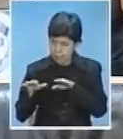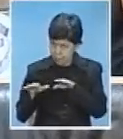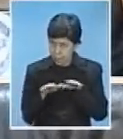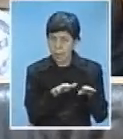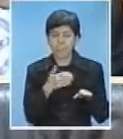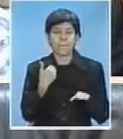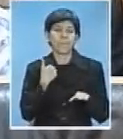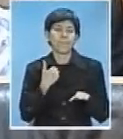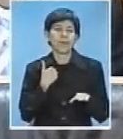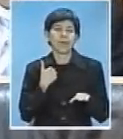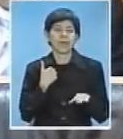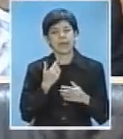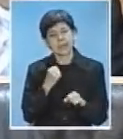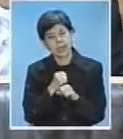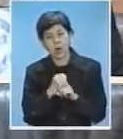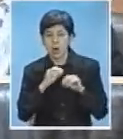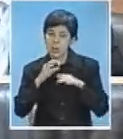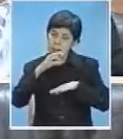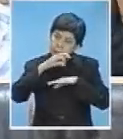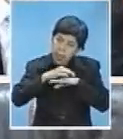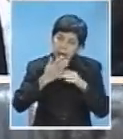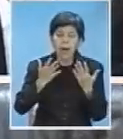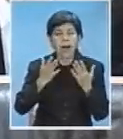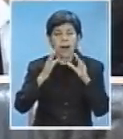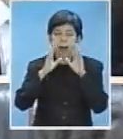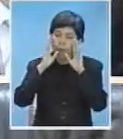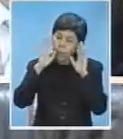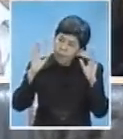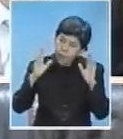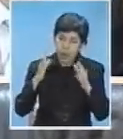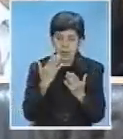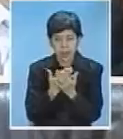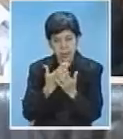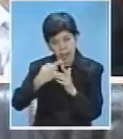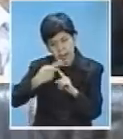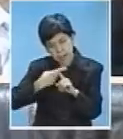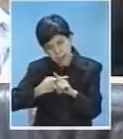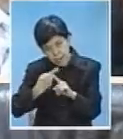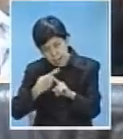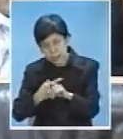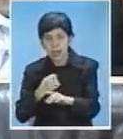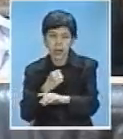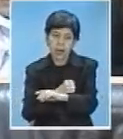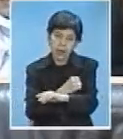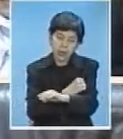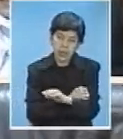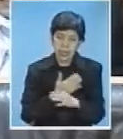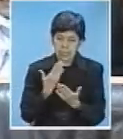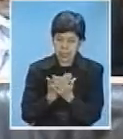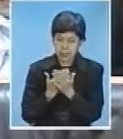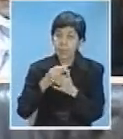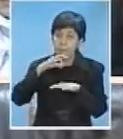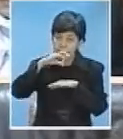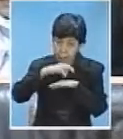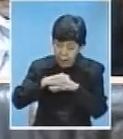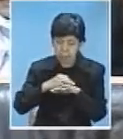ครับในเรื่องวิทยาฐานะในเรื่องเงินค่าตอบแทนเงินค่าตำแหน่งในเรื่องความ